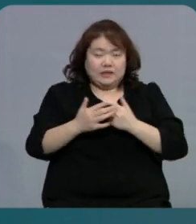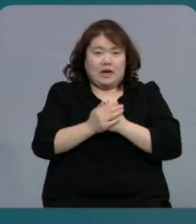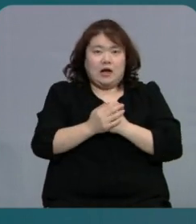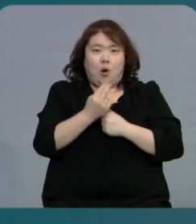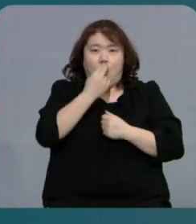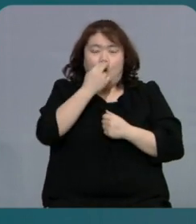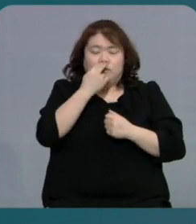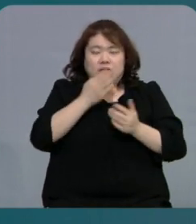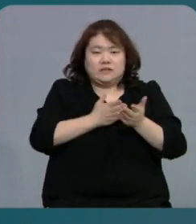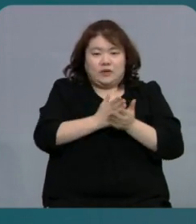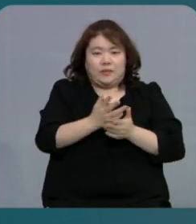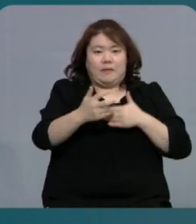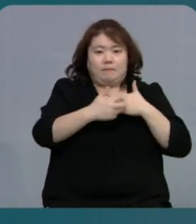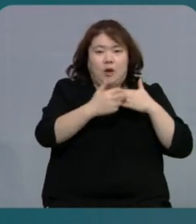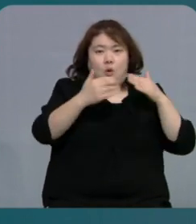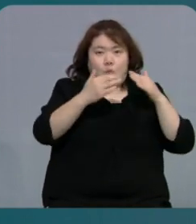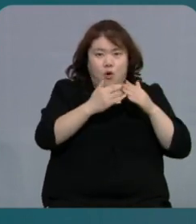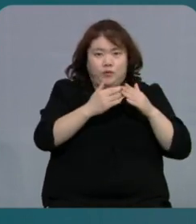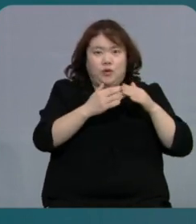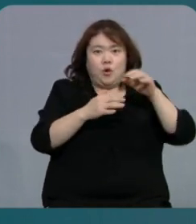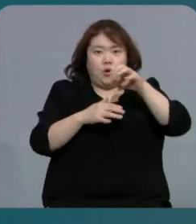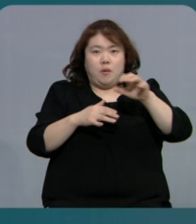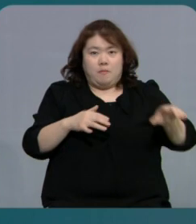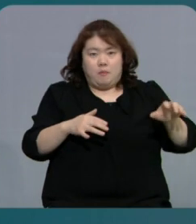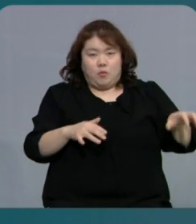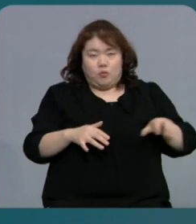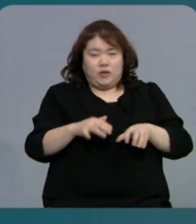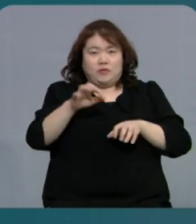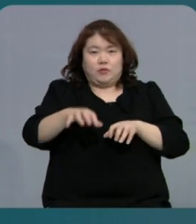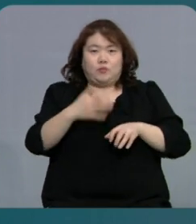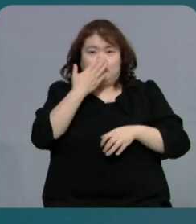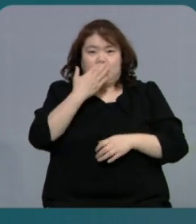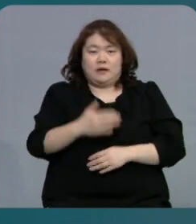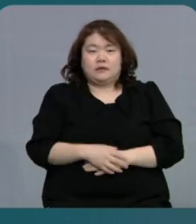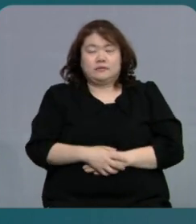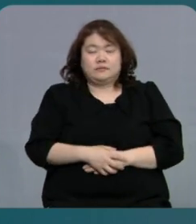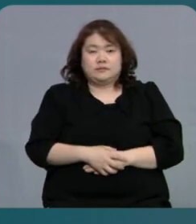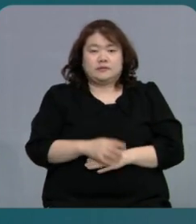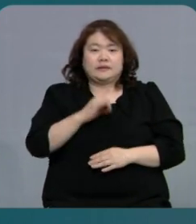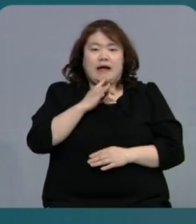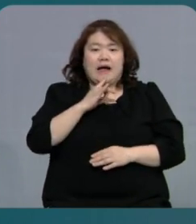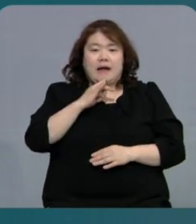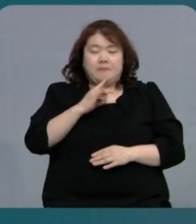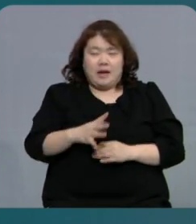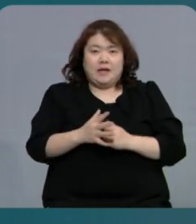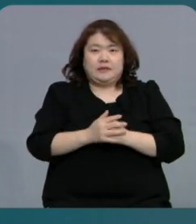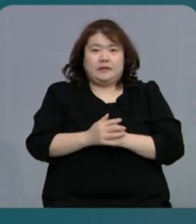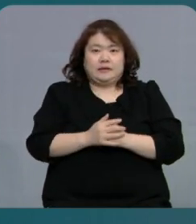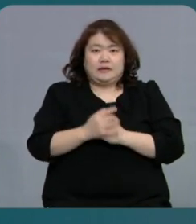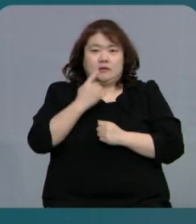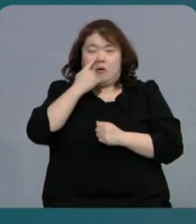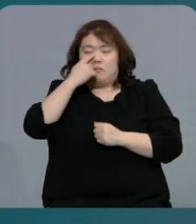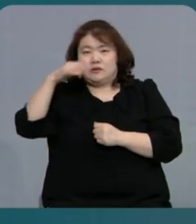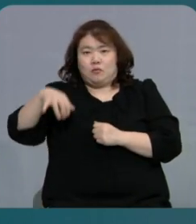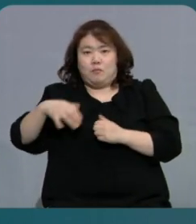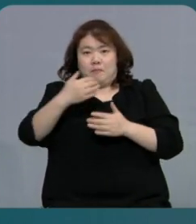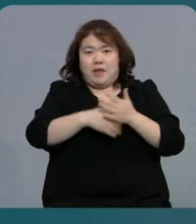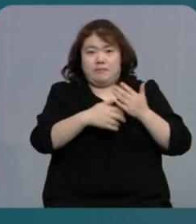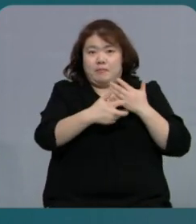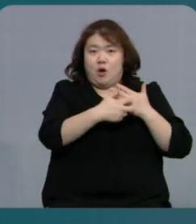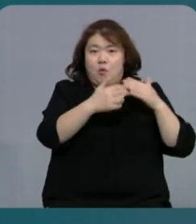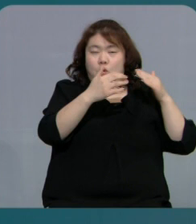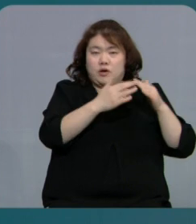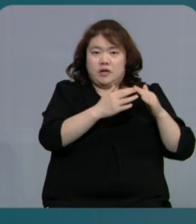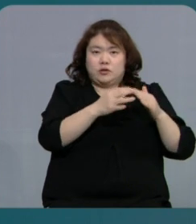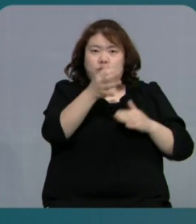등 121개 병의원에서도 검사가 가능합니다. 다만 선별진료소를 제외한 병의원에서는